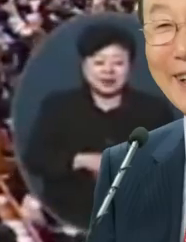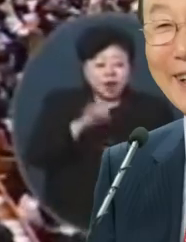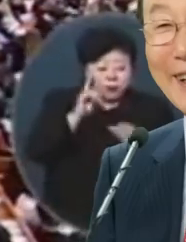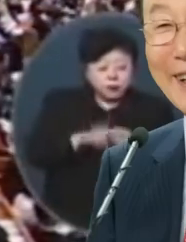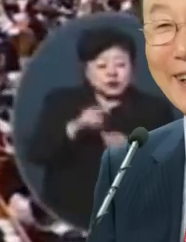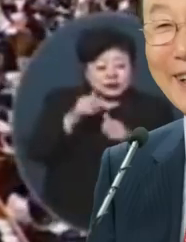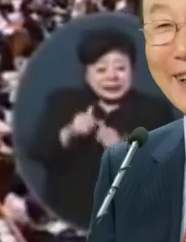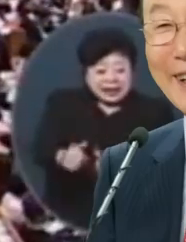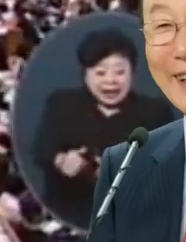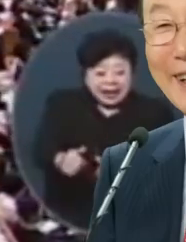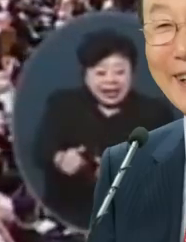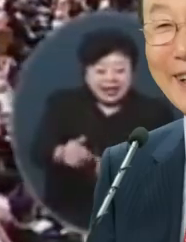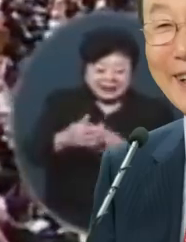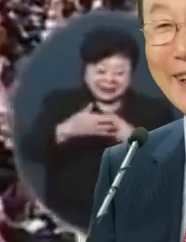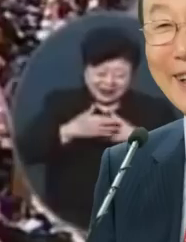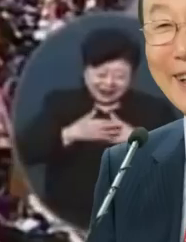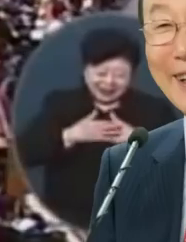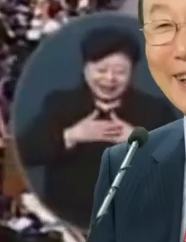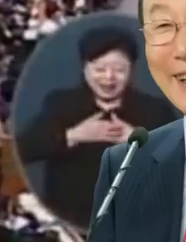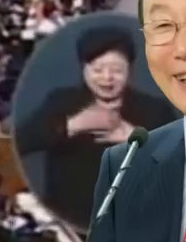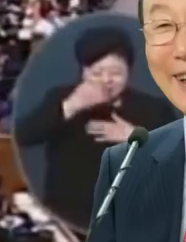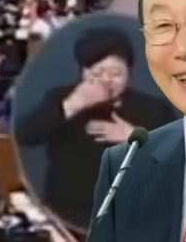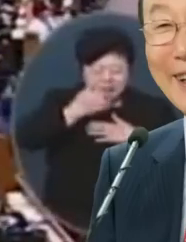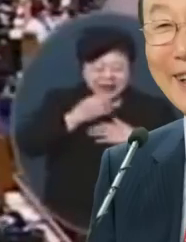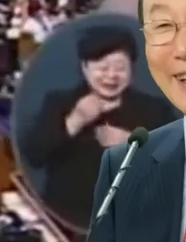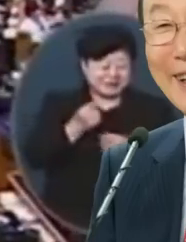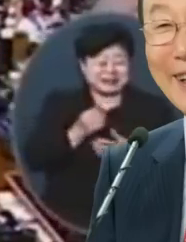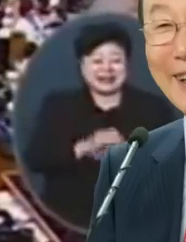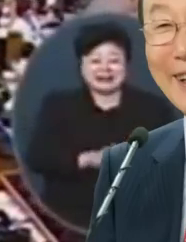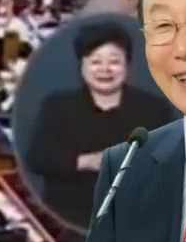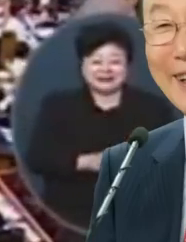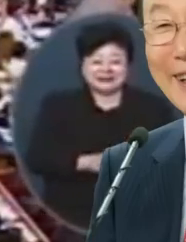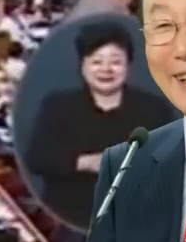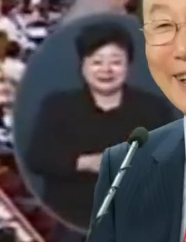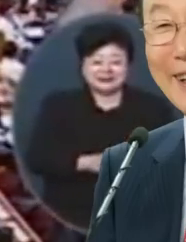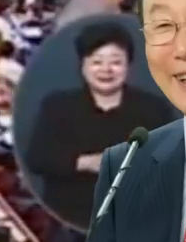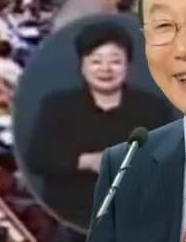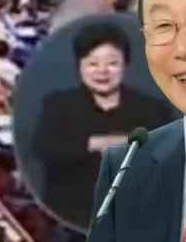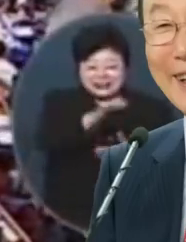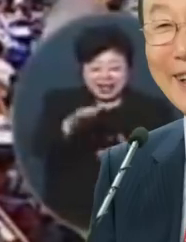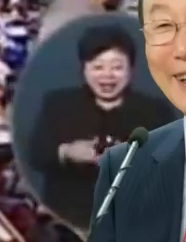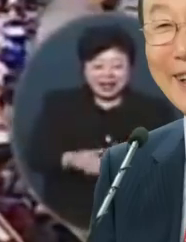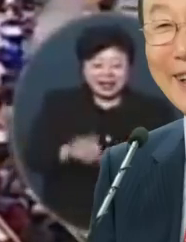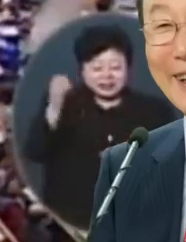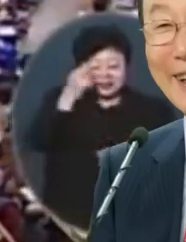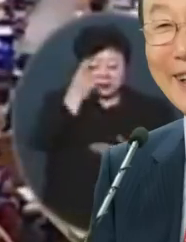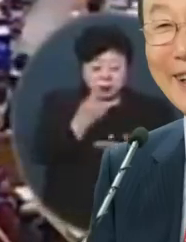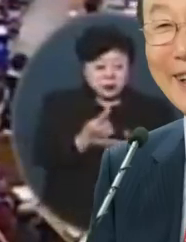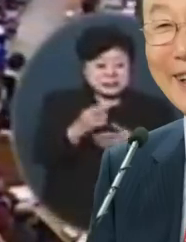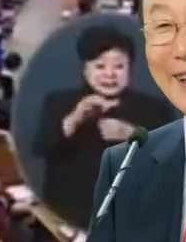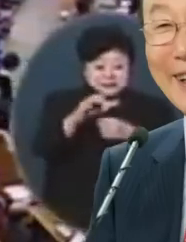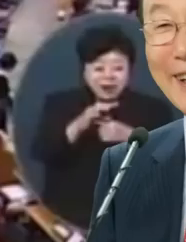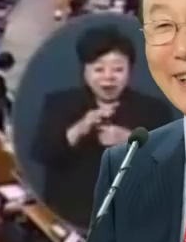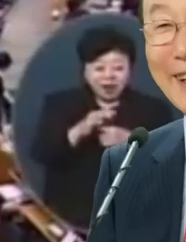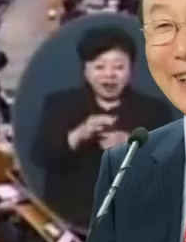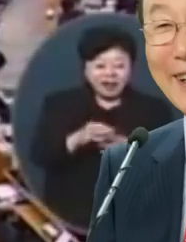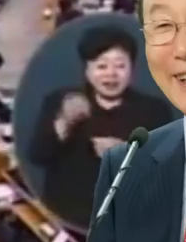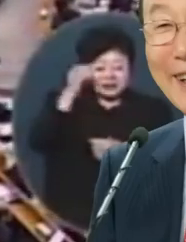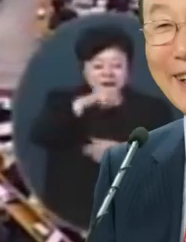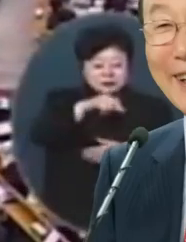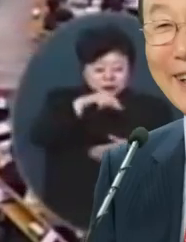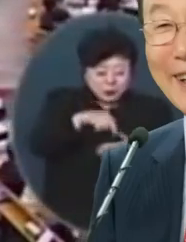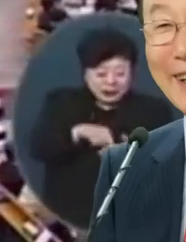목적을 따라서 내가 꿈을 꾸어야 되는 것입니다. 우리가 성령이 오시면 성령은 우리